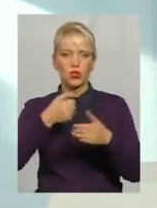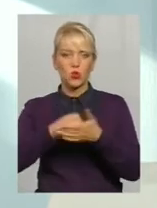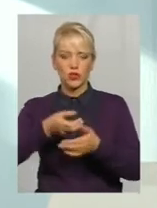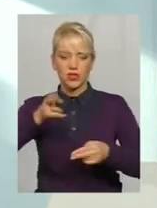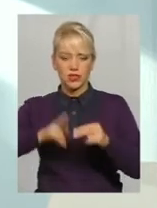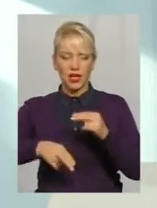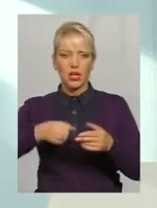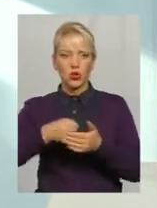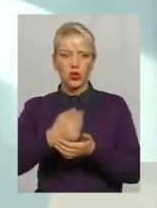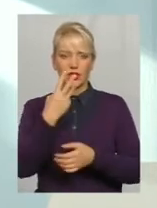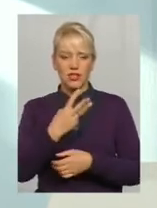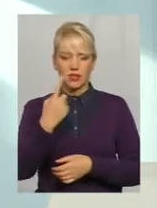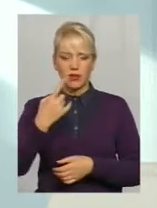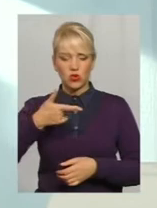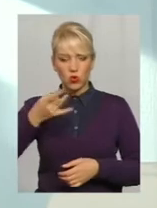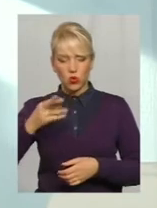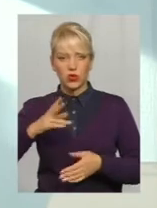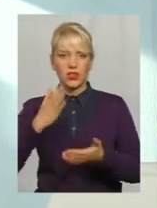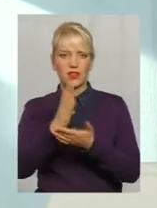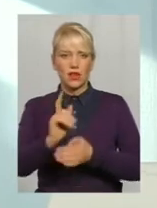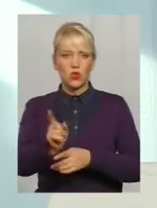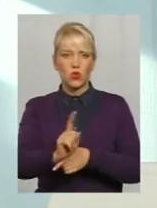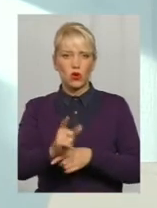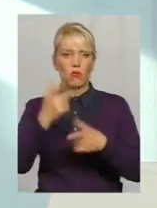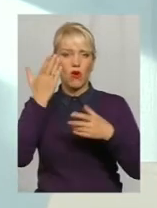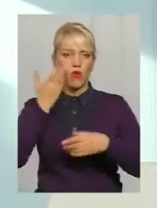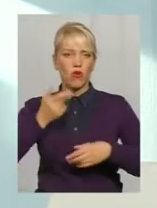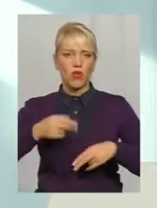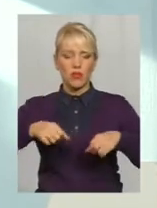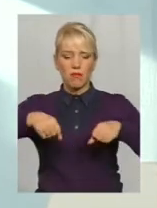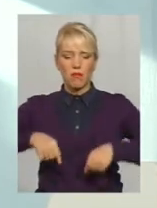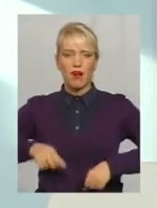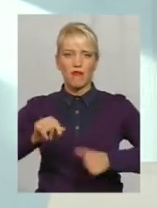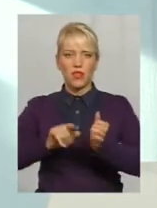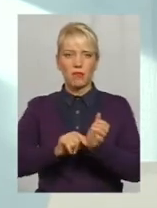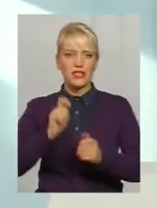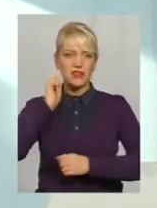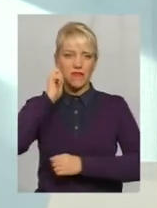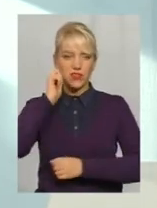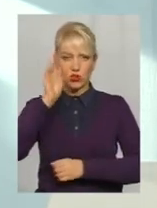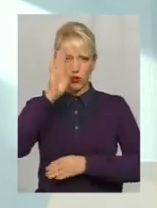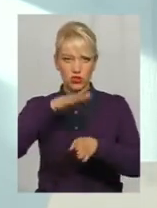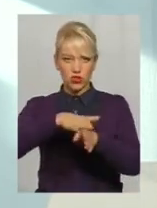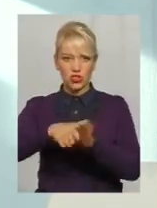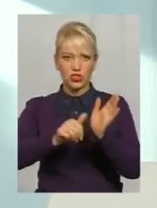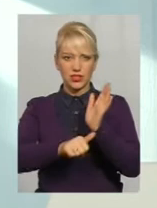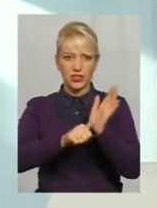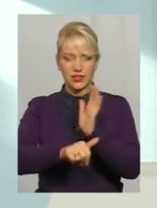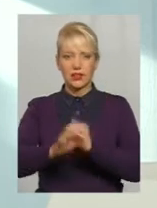включно до 31 грудня, діє норма, коли право на пенсію за віком, досягнувши от чоловік 60 років,